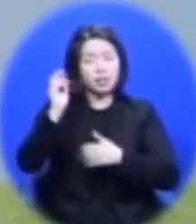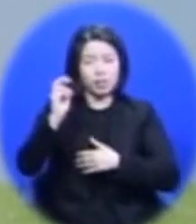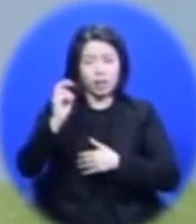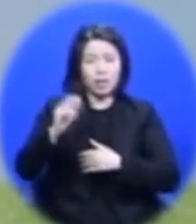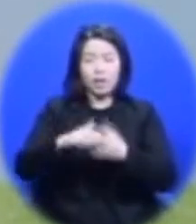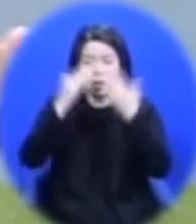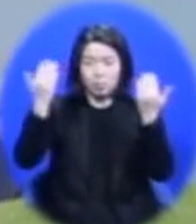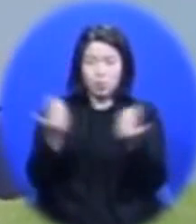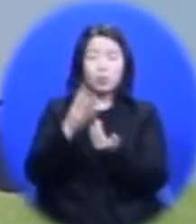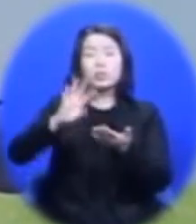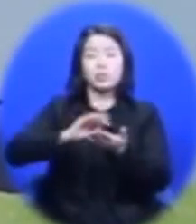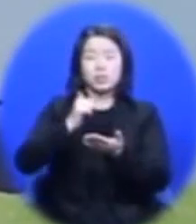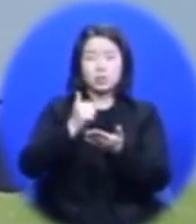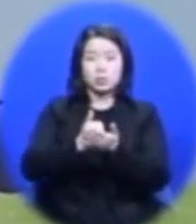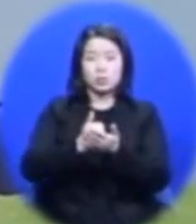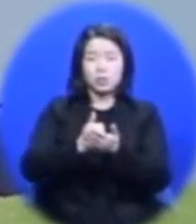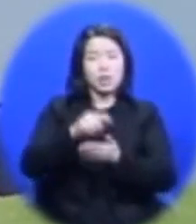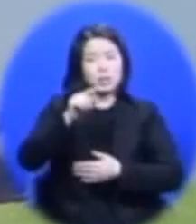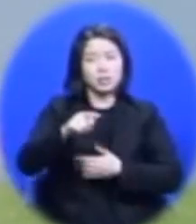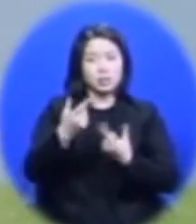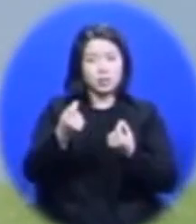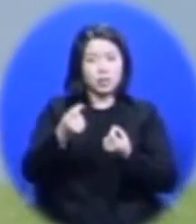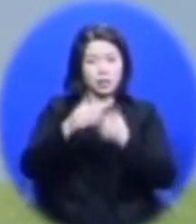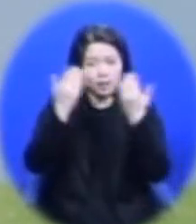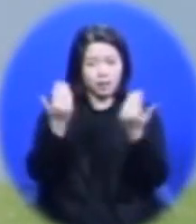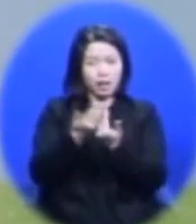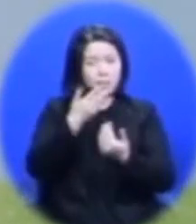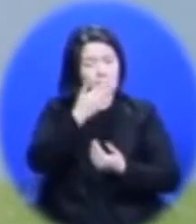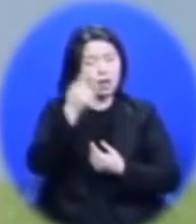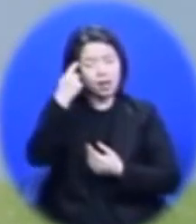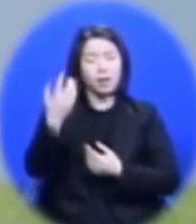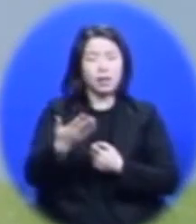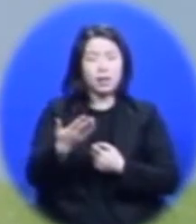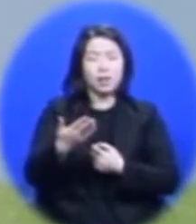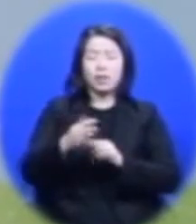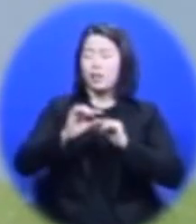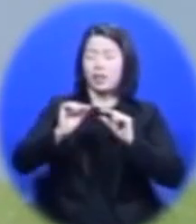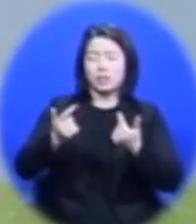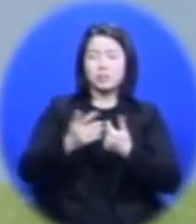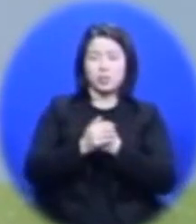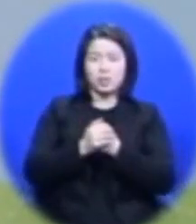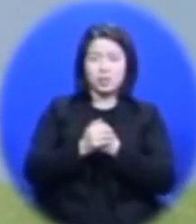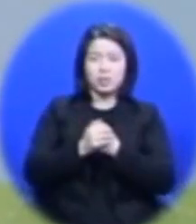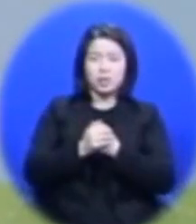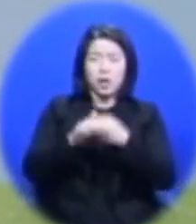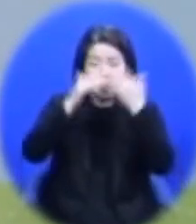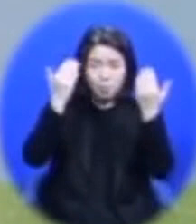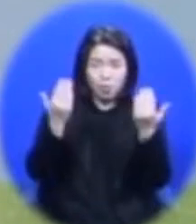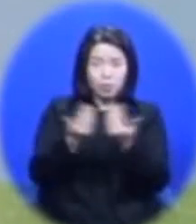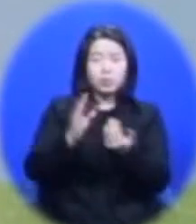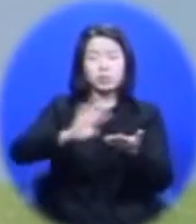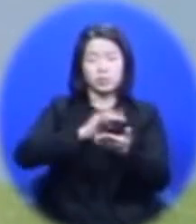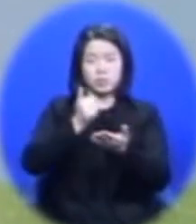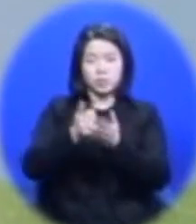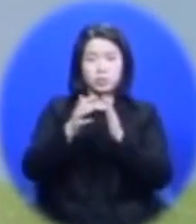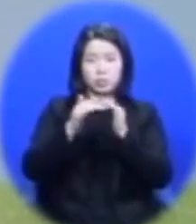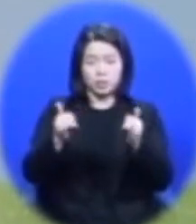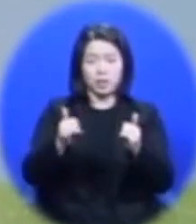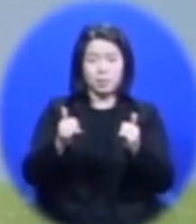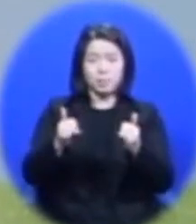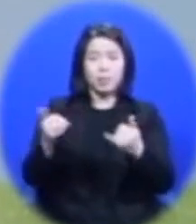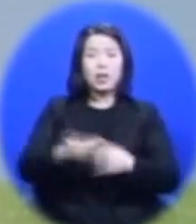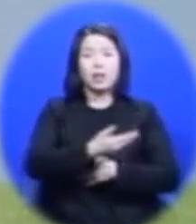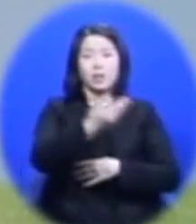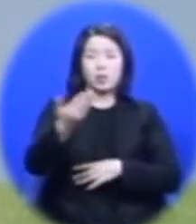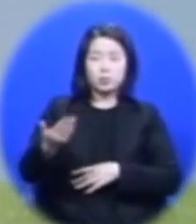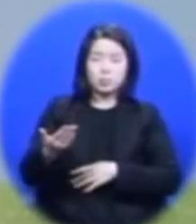모든 그리스도인들이 다 그렇게 되겠어? 여러분, 결코 그렇지가 않습니다. 모든 그리스도인들, 여러분